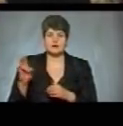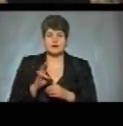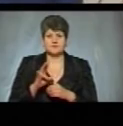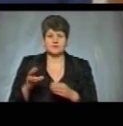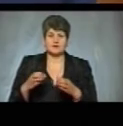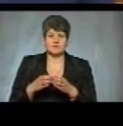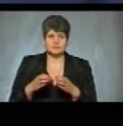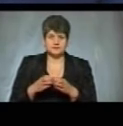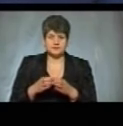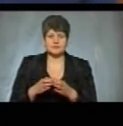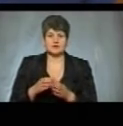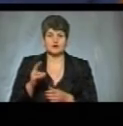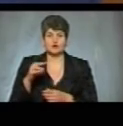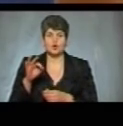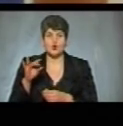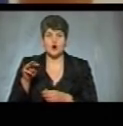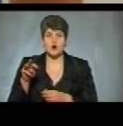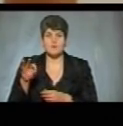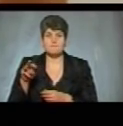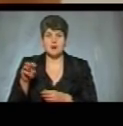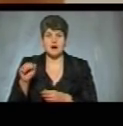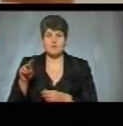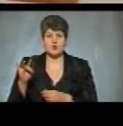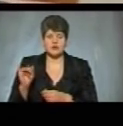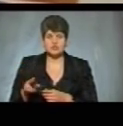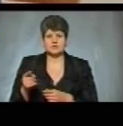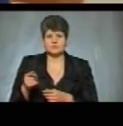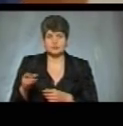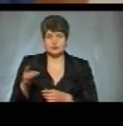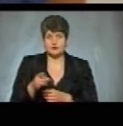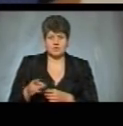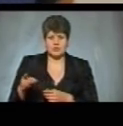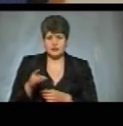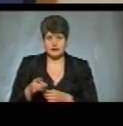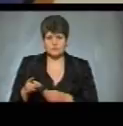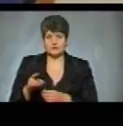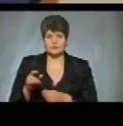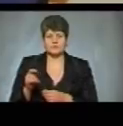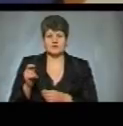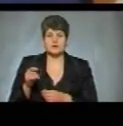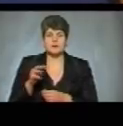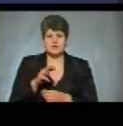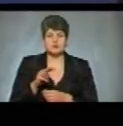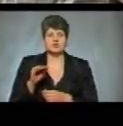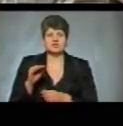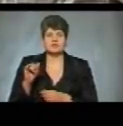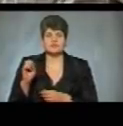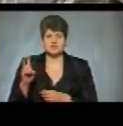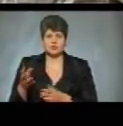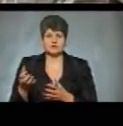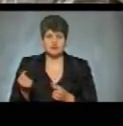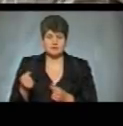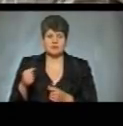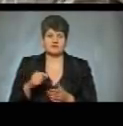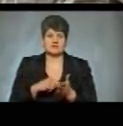села Домаморич Тернопільського району Тернопільсько-Зборівської архієпархії УГКЦ Михайло Живчак отримав відзнаку